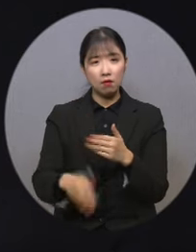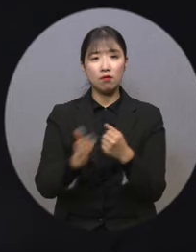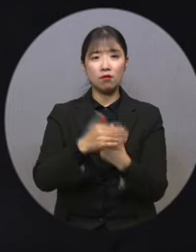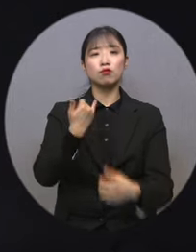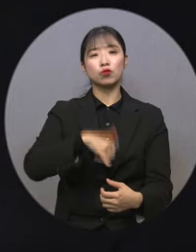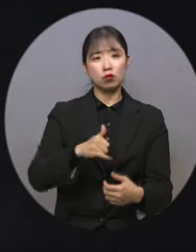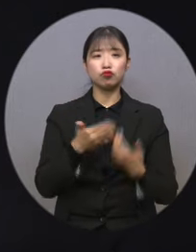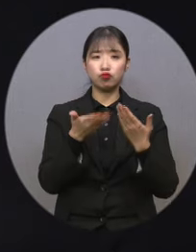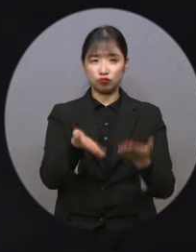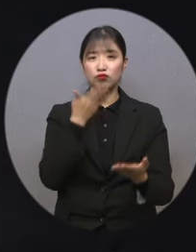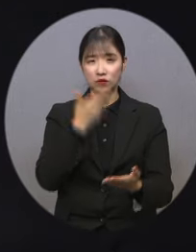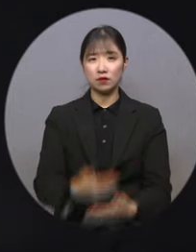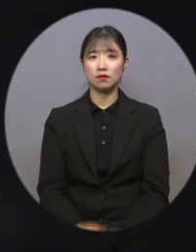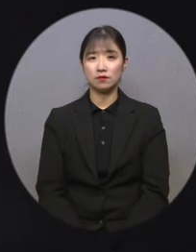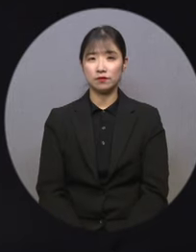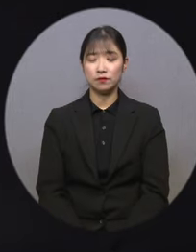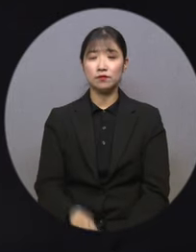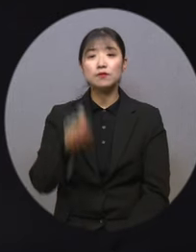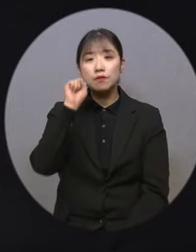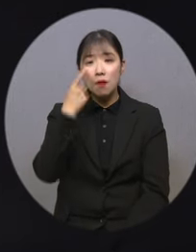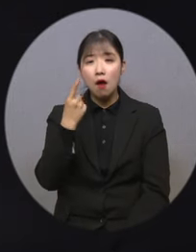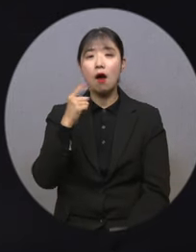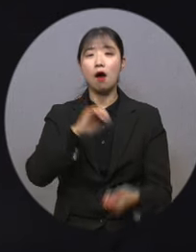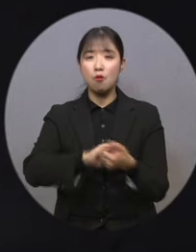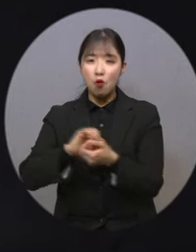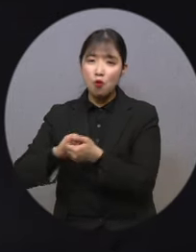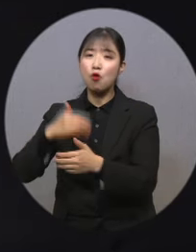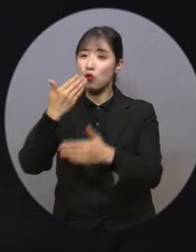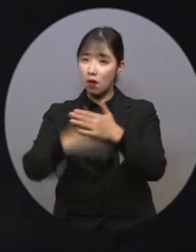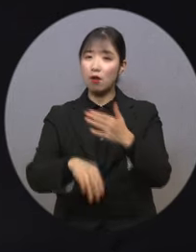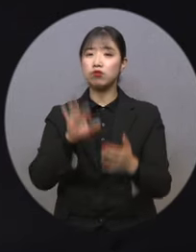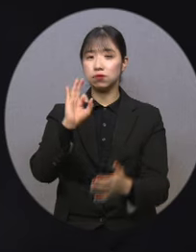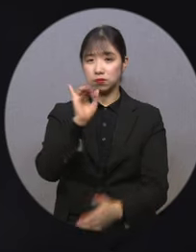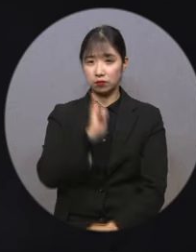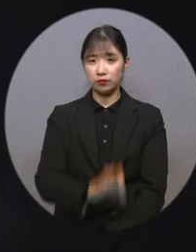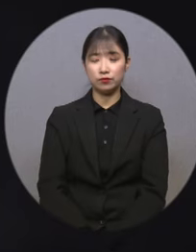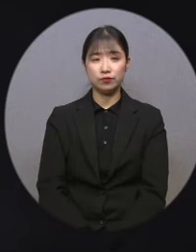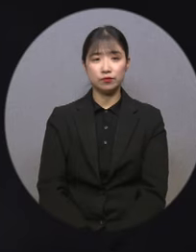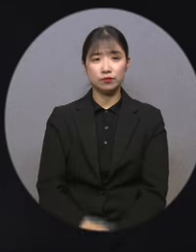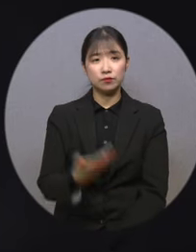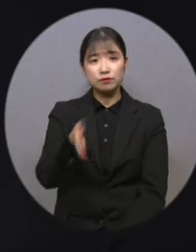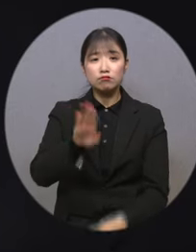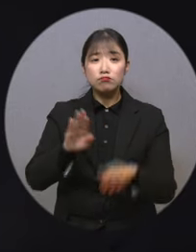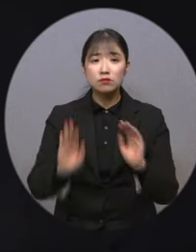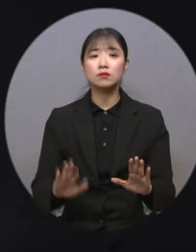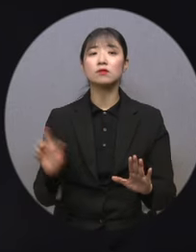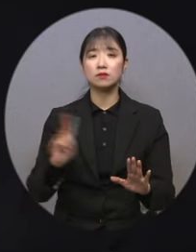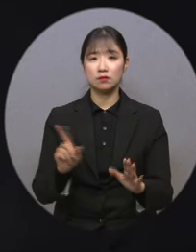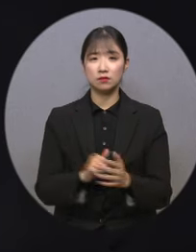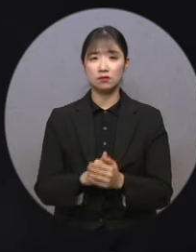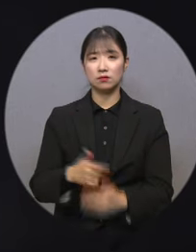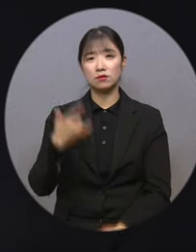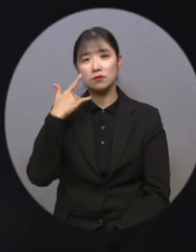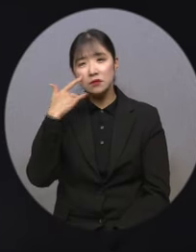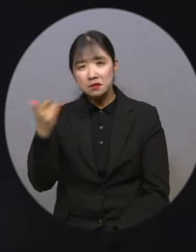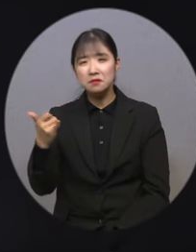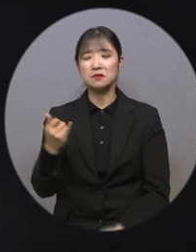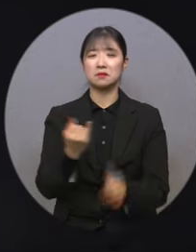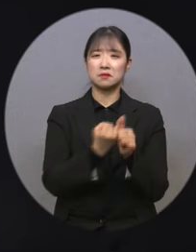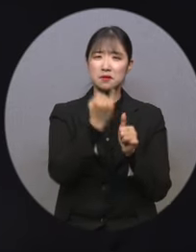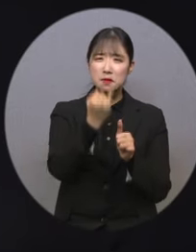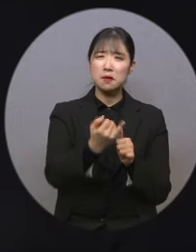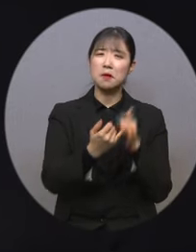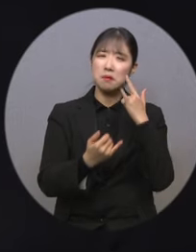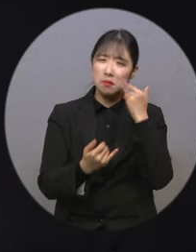자식한테 줄 수가 있어요. 매월 남는다 이거예요. 근데 지금은 뭡니까? 어머니, 아버지, 장인,